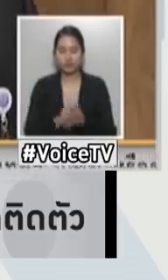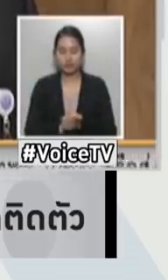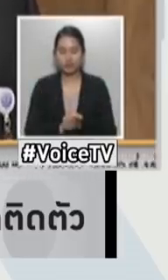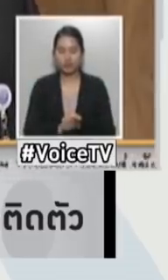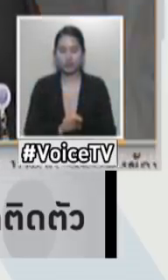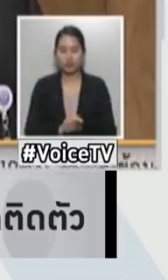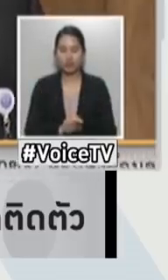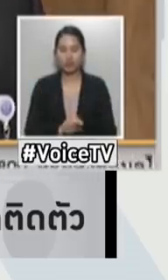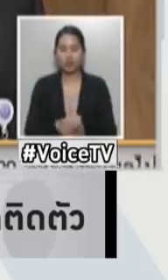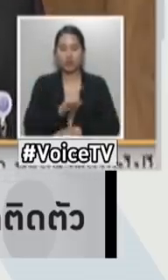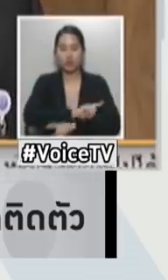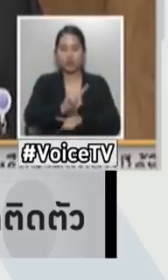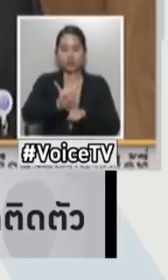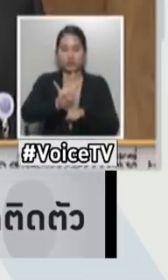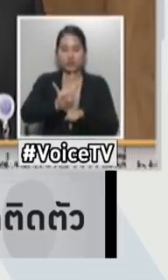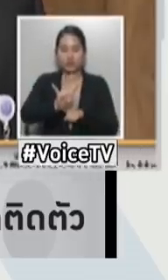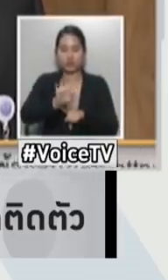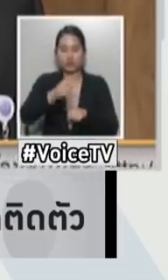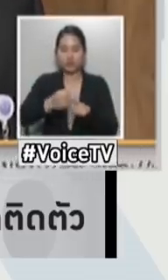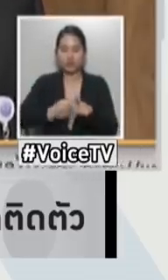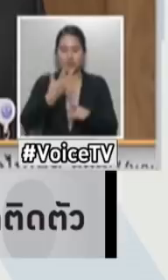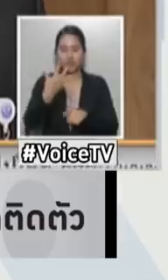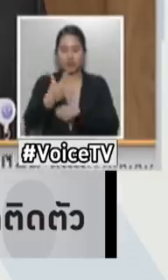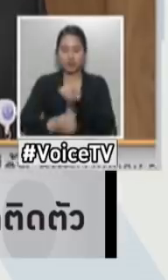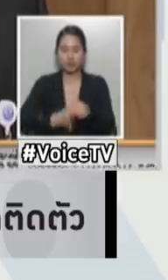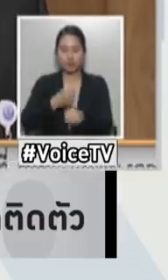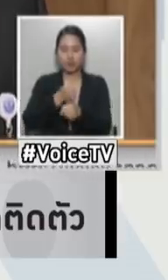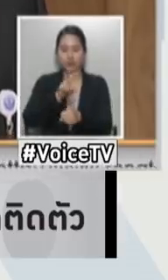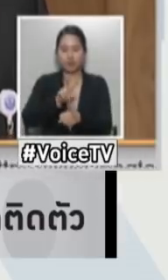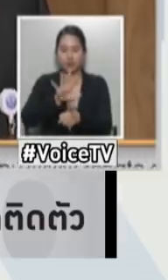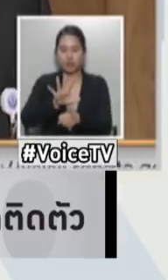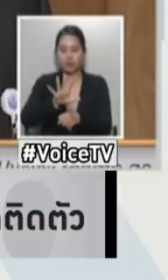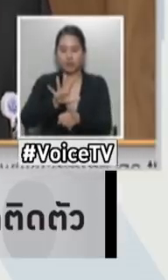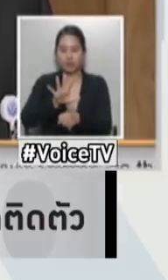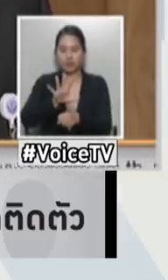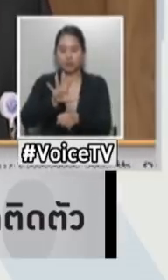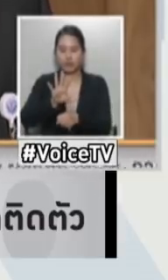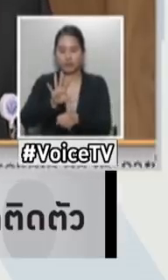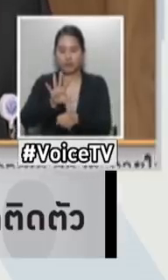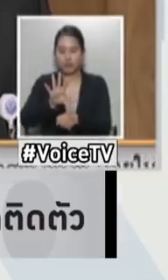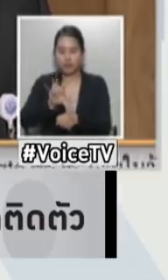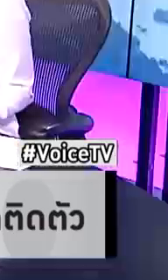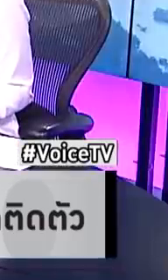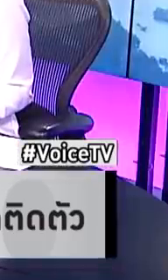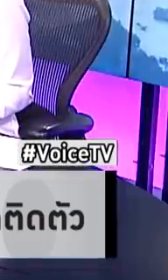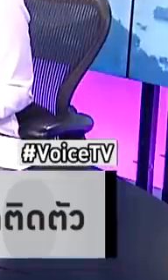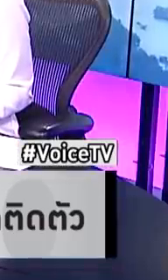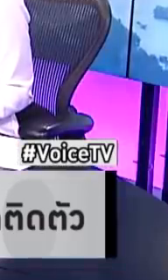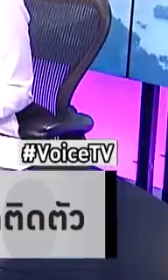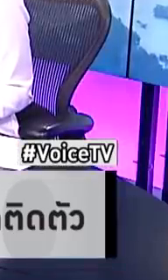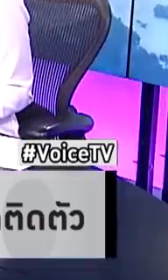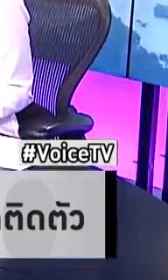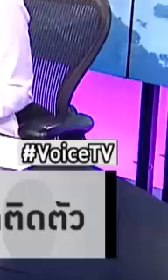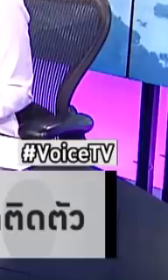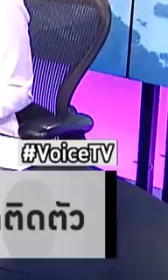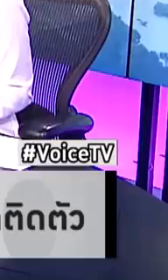บีเขาเลยปฏิเสธบอกไม่เกี่ยวกับศูนย์เฟกนิวส์ไม่ได้ก่อให้เกิดความเสียหายแต่รัฐบาลและหน่วยราชการถ้าคุณธรรมนัสต้องการดำเนินคดีก็ให้แจ้งความด้วยตัวเ